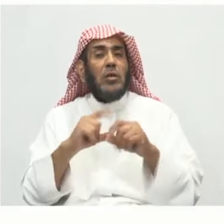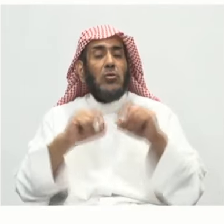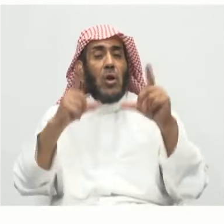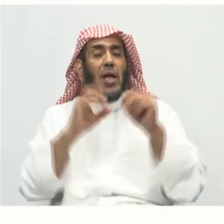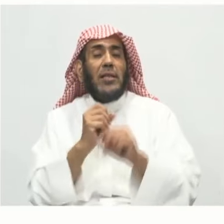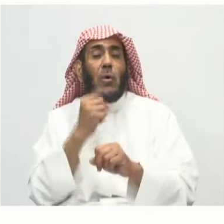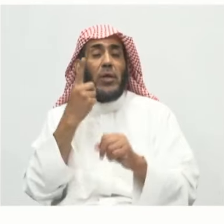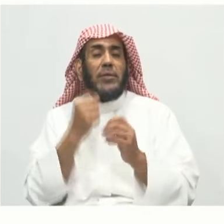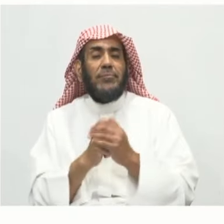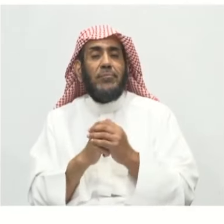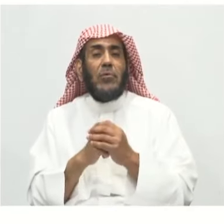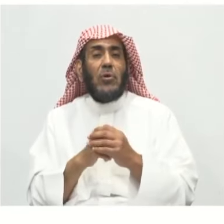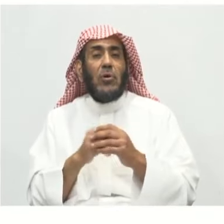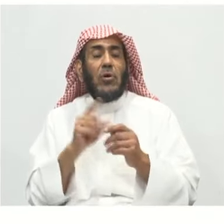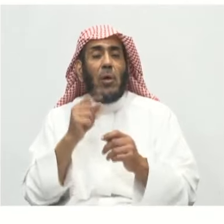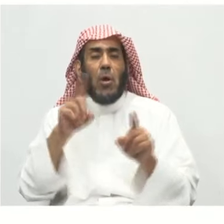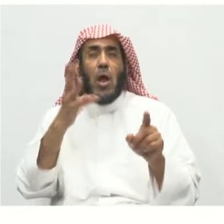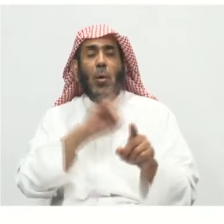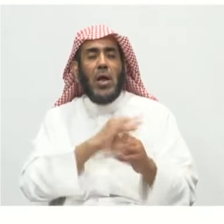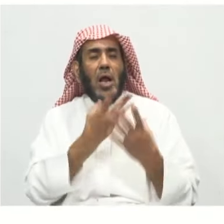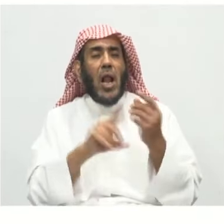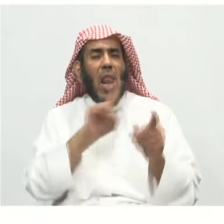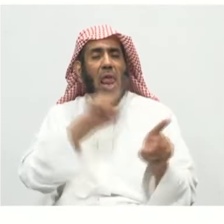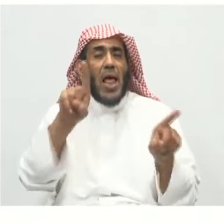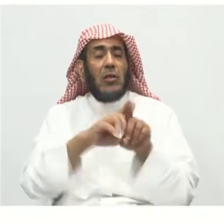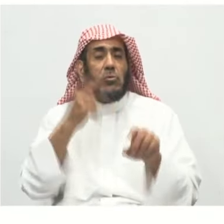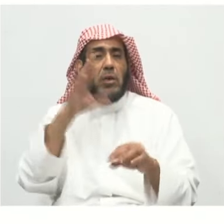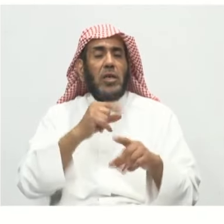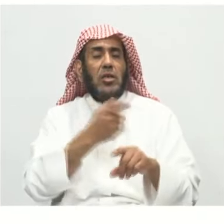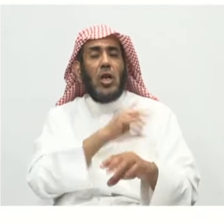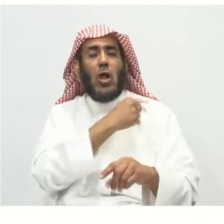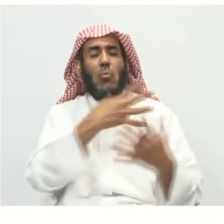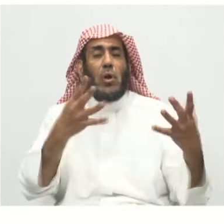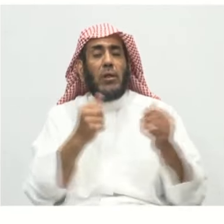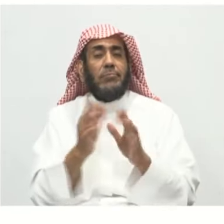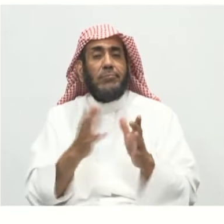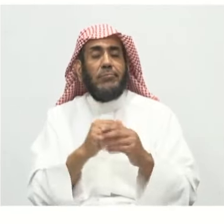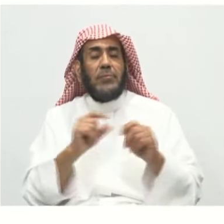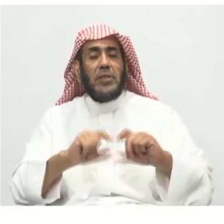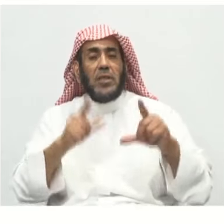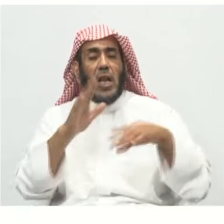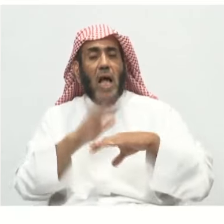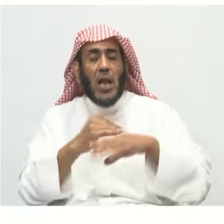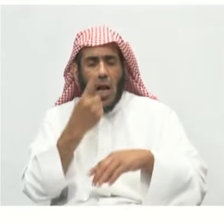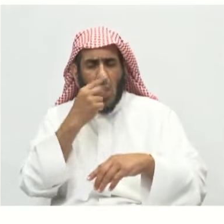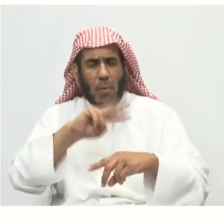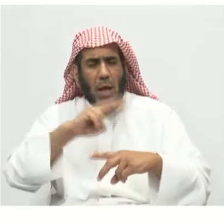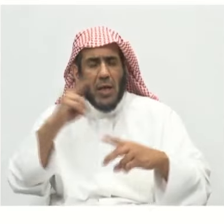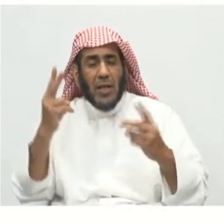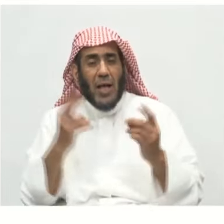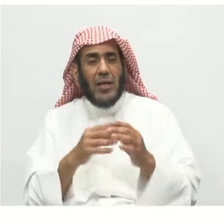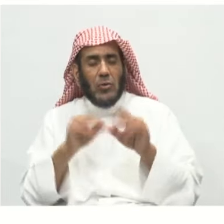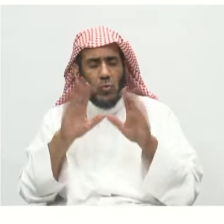جميل احسنتم هنا طبعا هي الابنيه تشرك بالله ان الشرك لظلم العظيم طيب ايضا استدل على العبادات